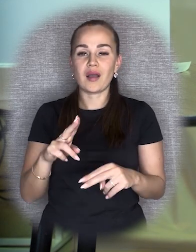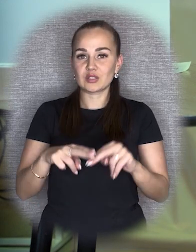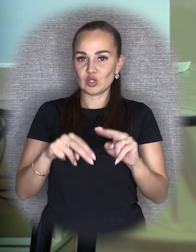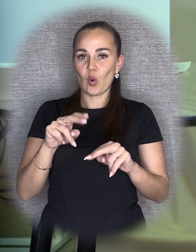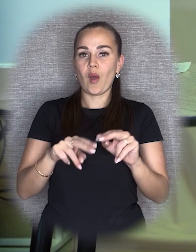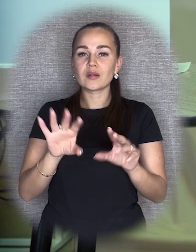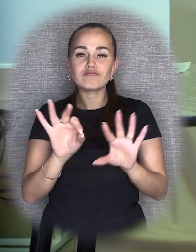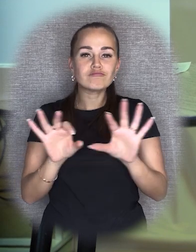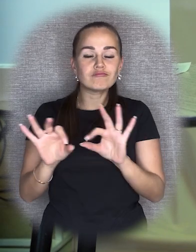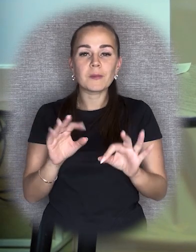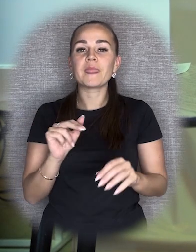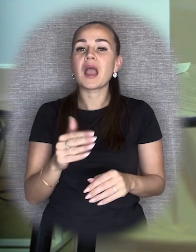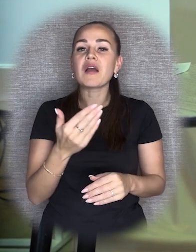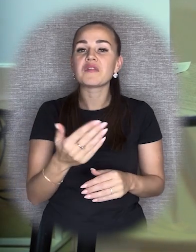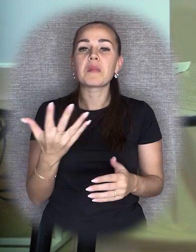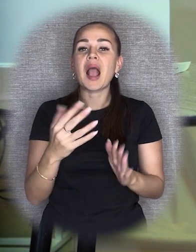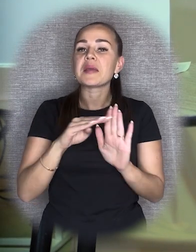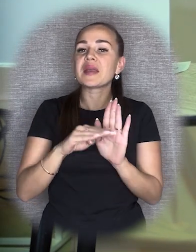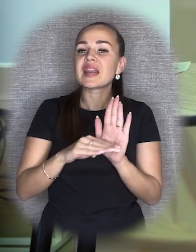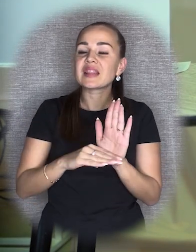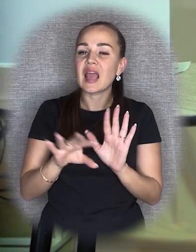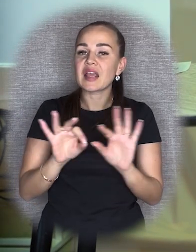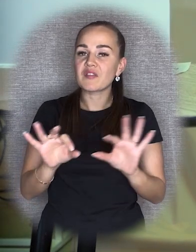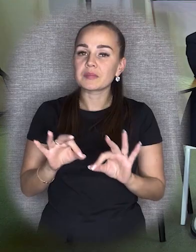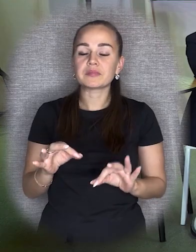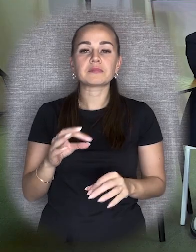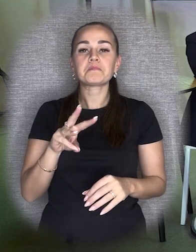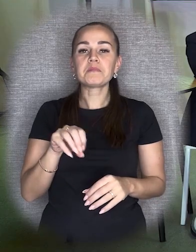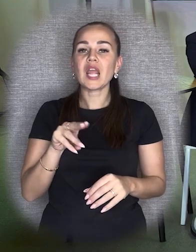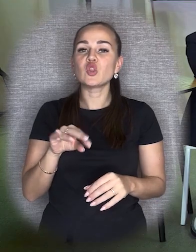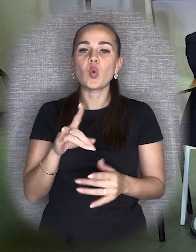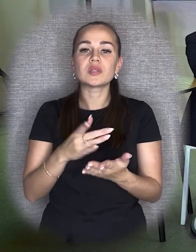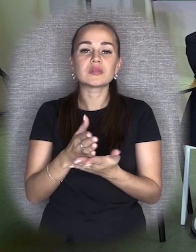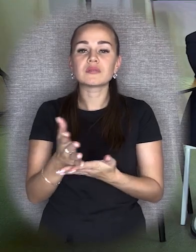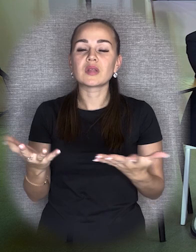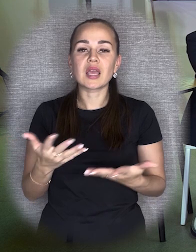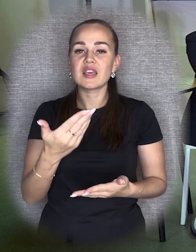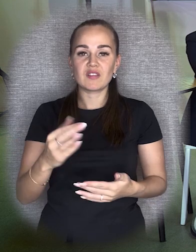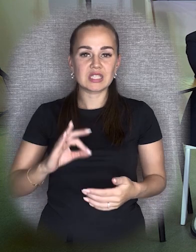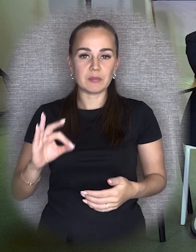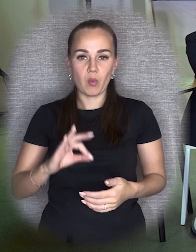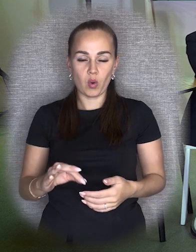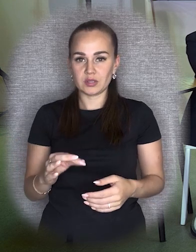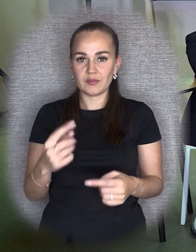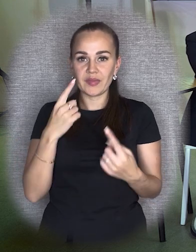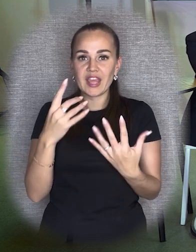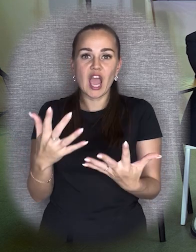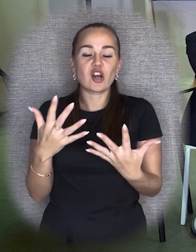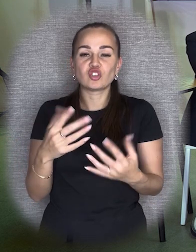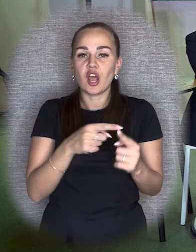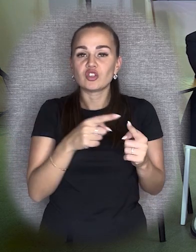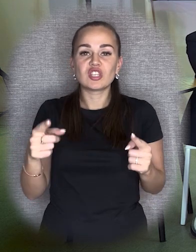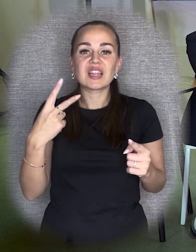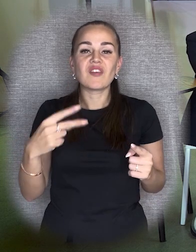строился отбор, по каким критериям, какая методология использовалась. Потому что действительно ярчайший 20